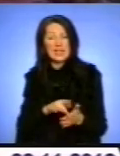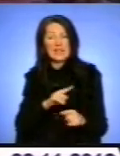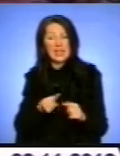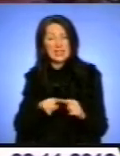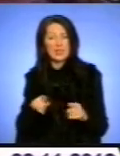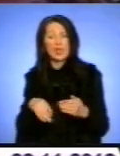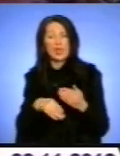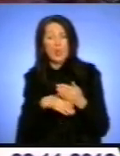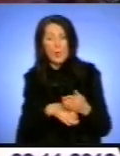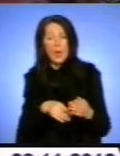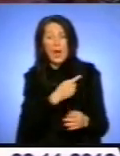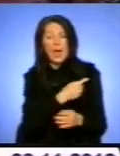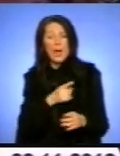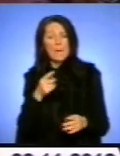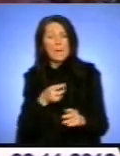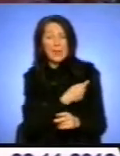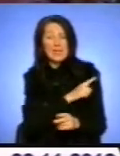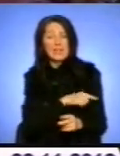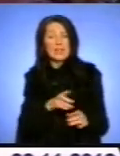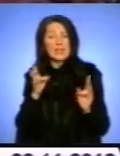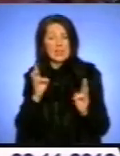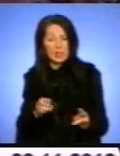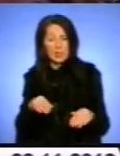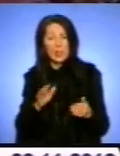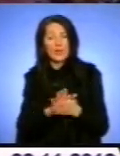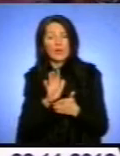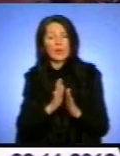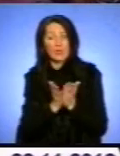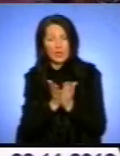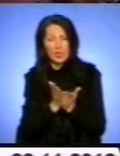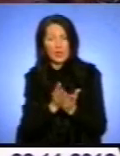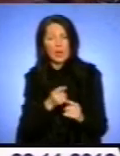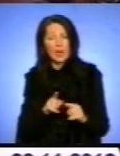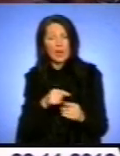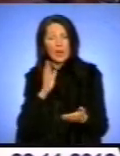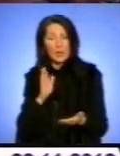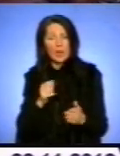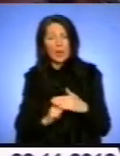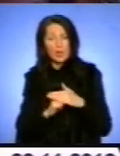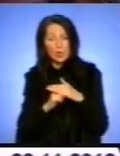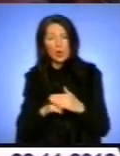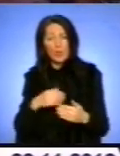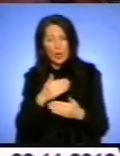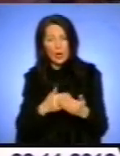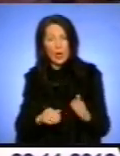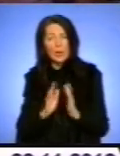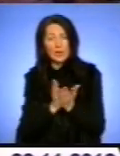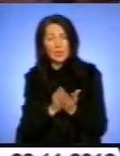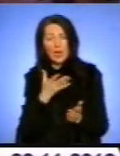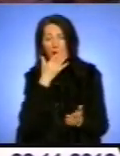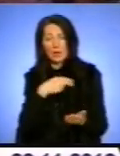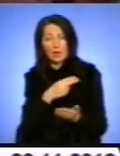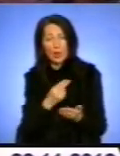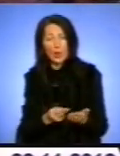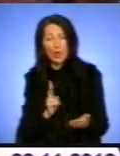катастроф видав підручник з домедичної допомоги, який ляже в основу навчальної програми. Підручник гарно ілюстрований, в якому